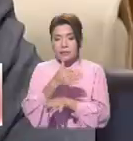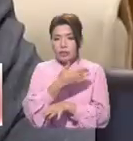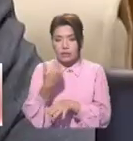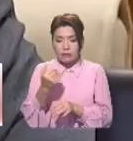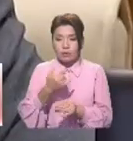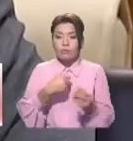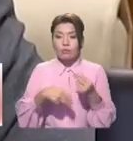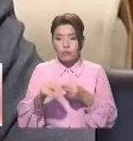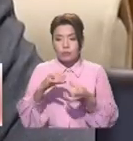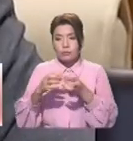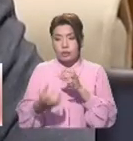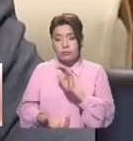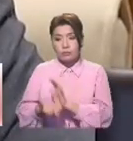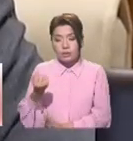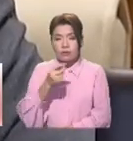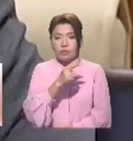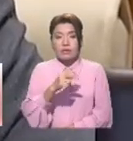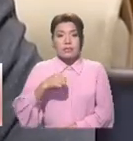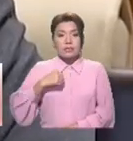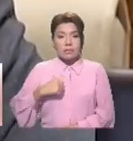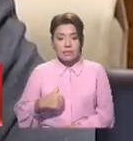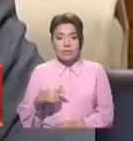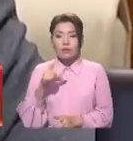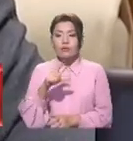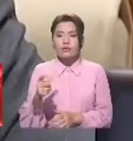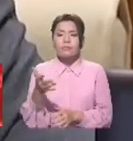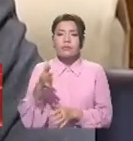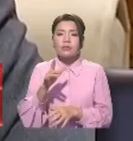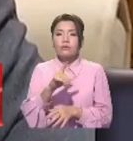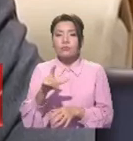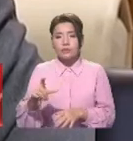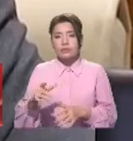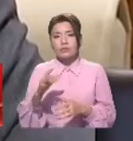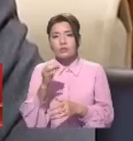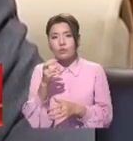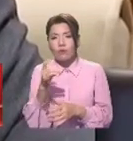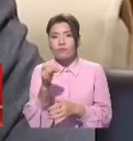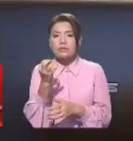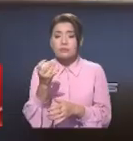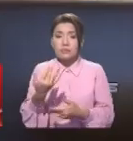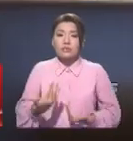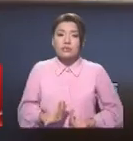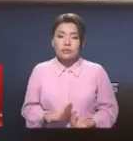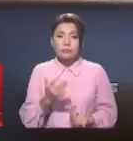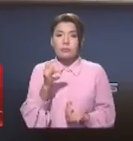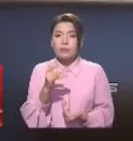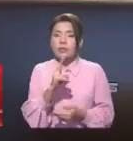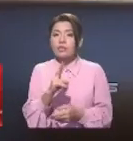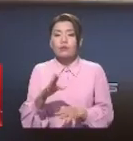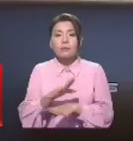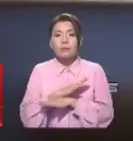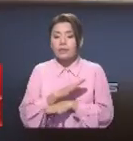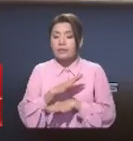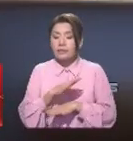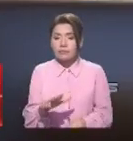угля. Если бы не чья-то жадность, то Стешин, Халиков, Бургун, Слюньков и Старовойт были бы живы. Никто.